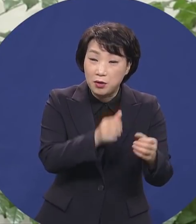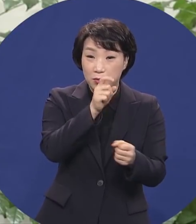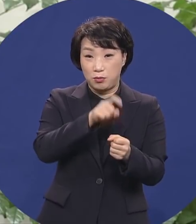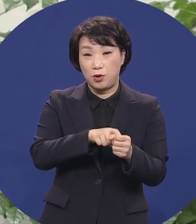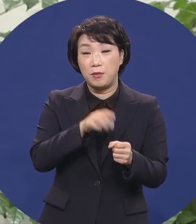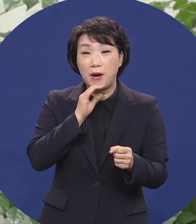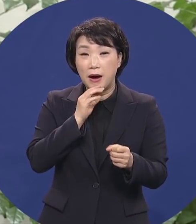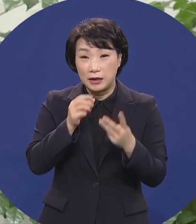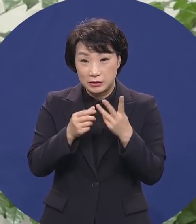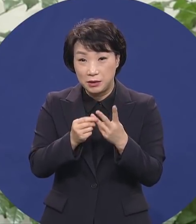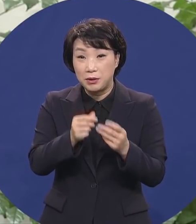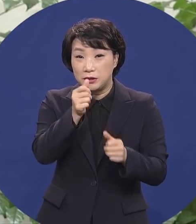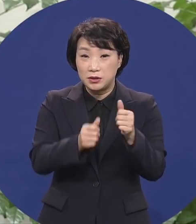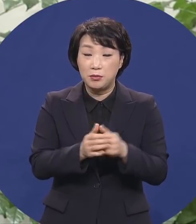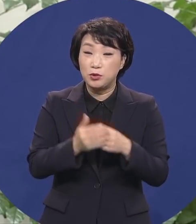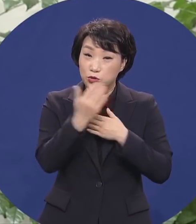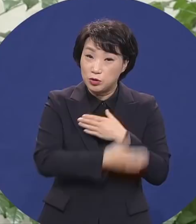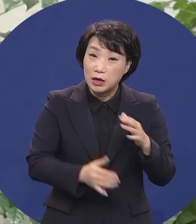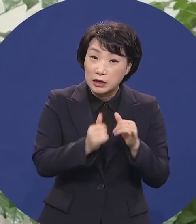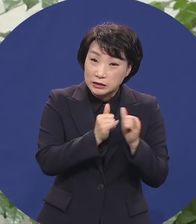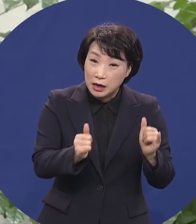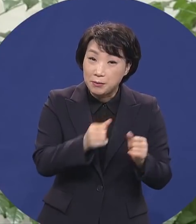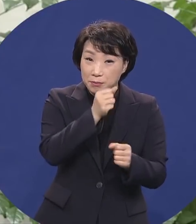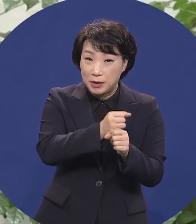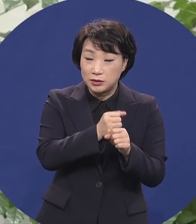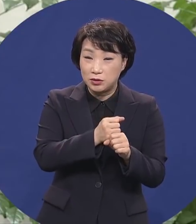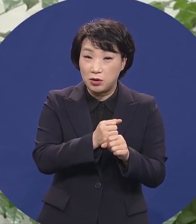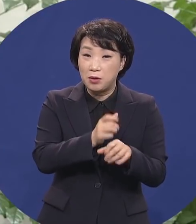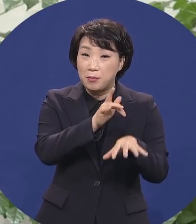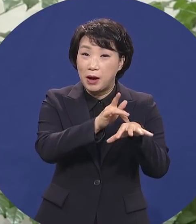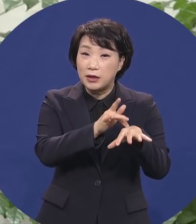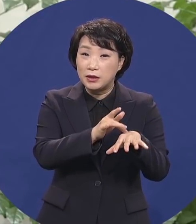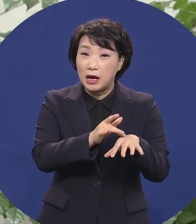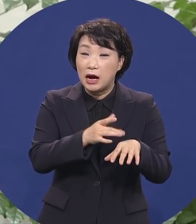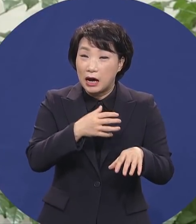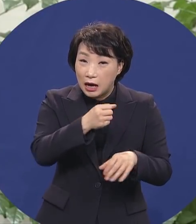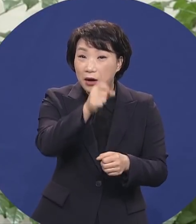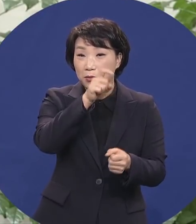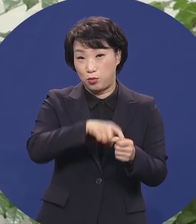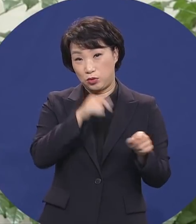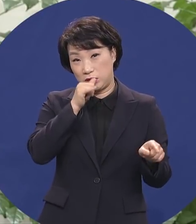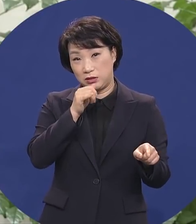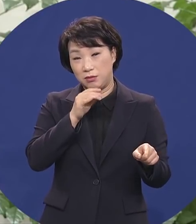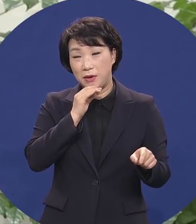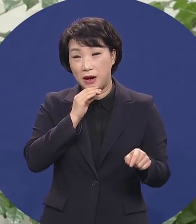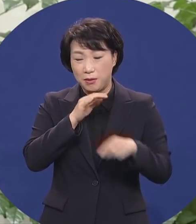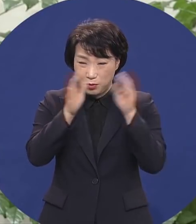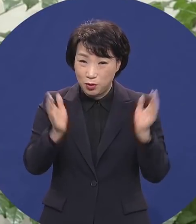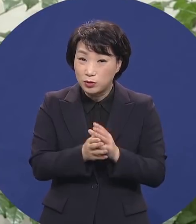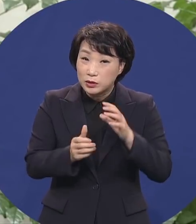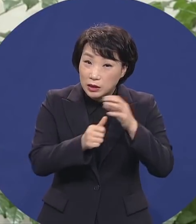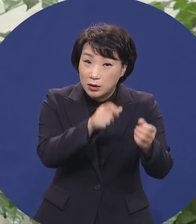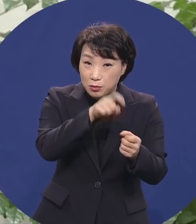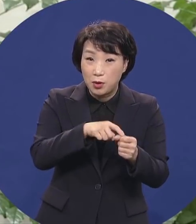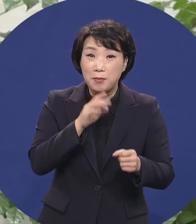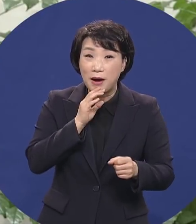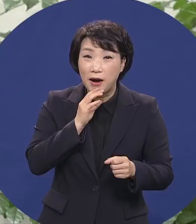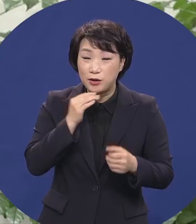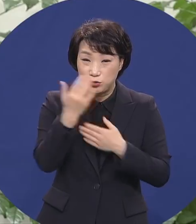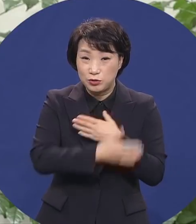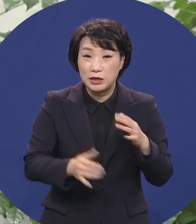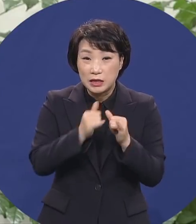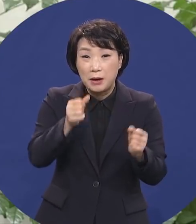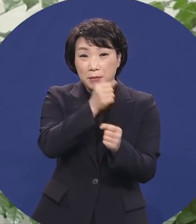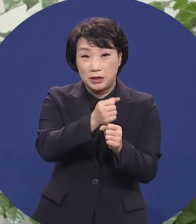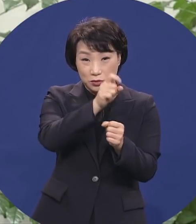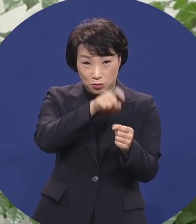세 번째 시험도 육의 사람을 만들어서 마귀가 소유하고자 하며, 다시 말해서 육의 사람을 만드는